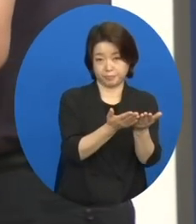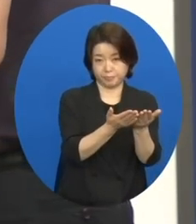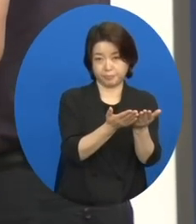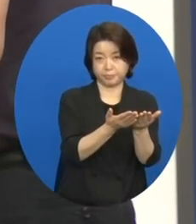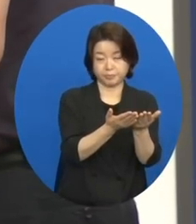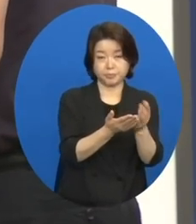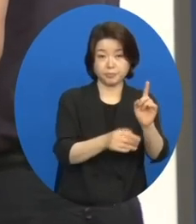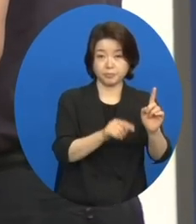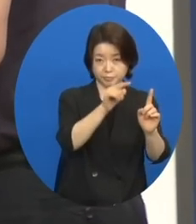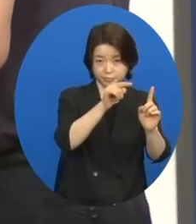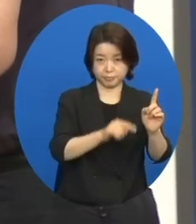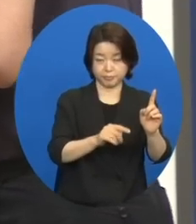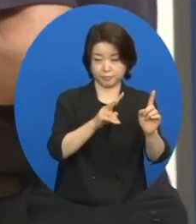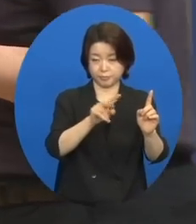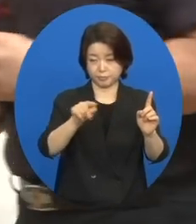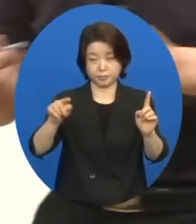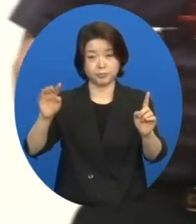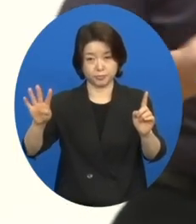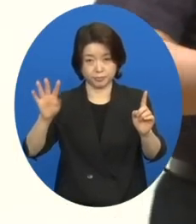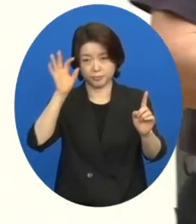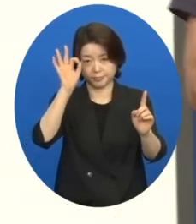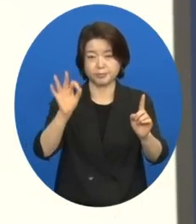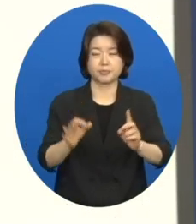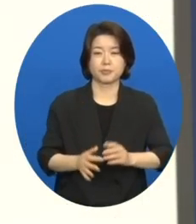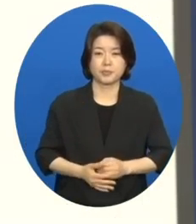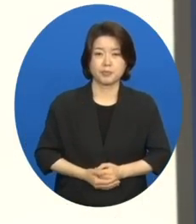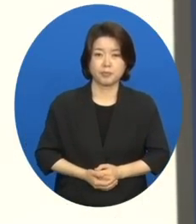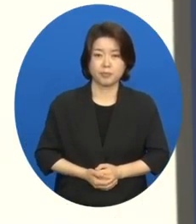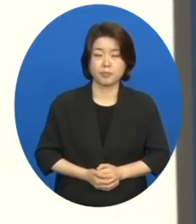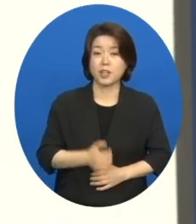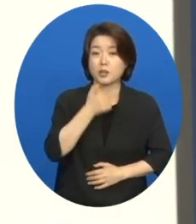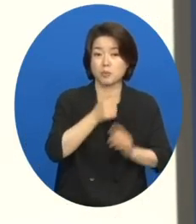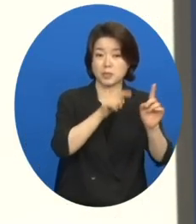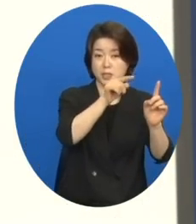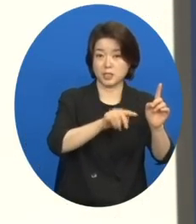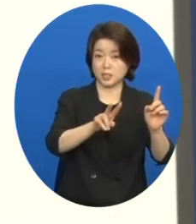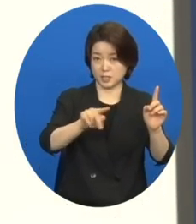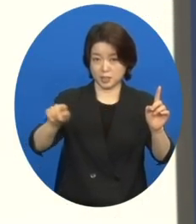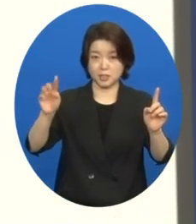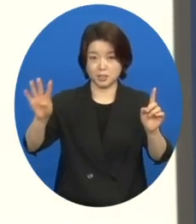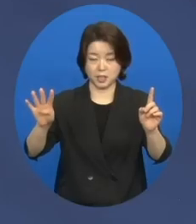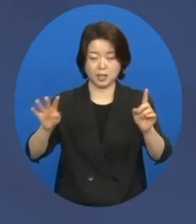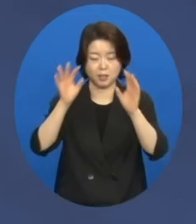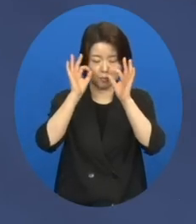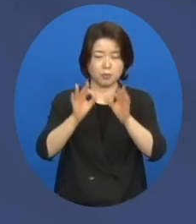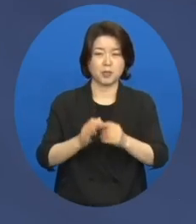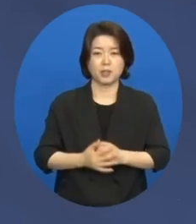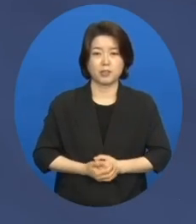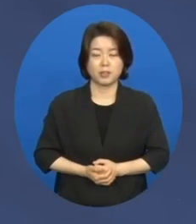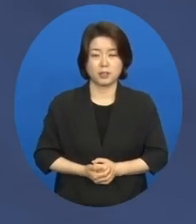로마서 1장 2절에서 4절을 보면요. 로마서 1장, 우리 보시면